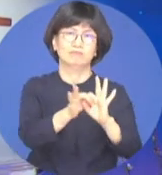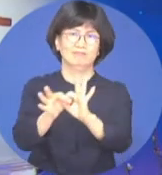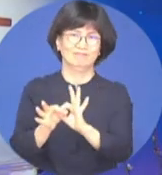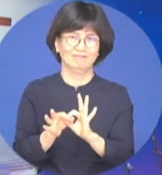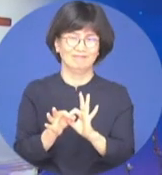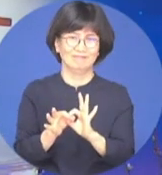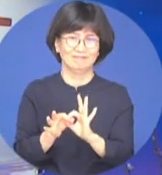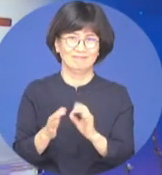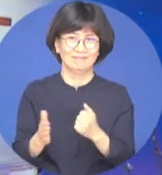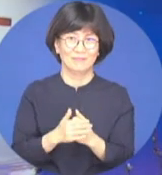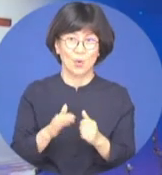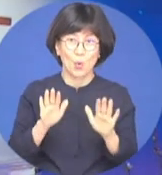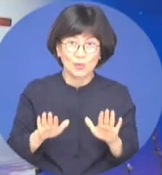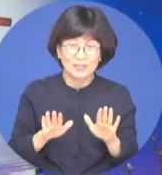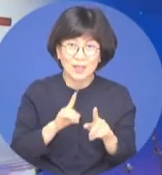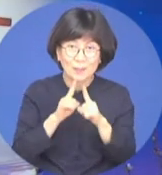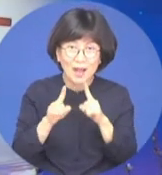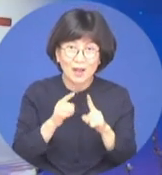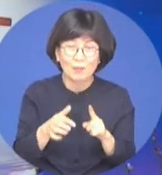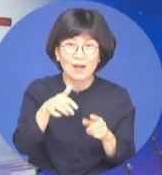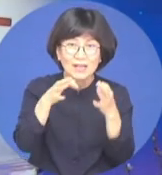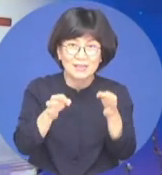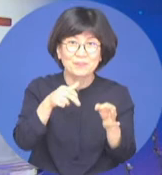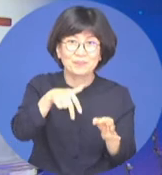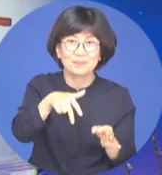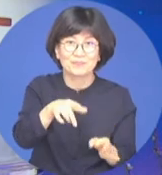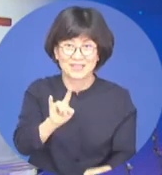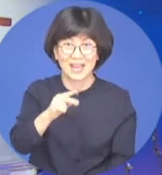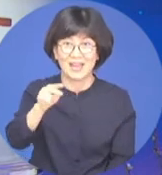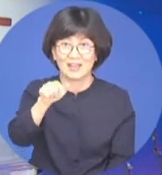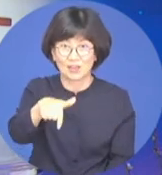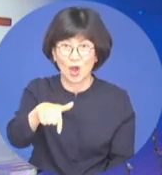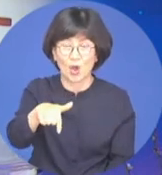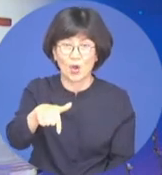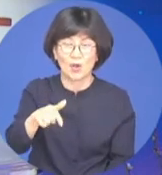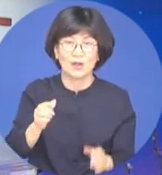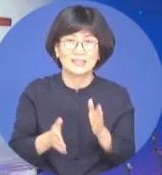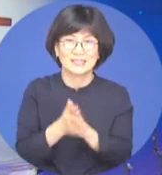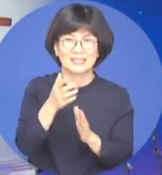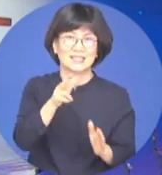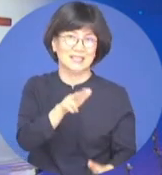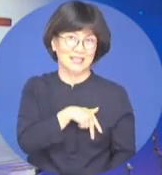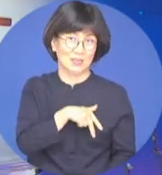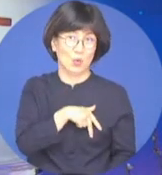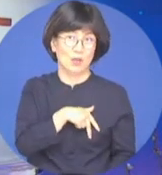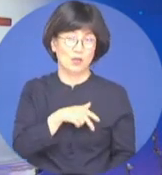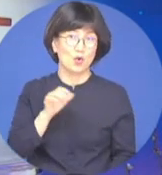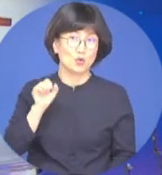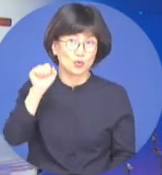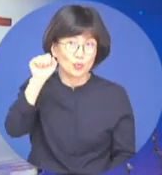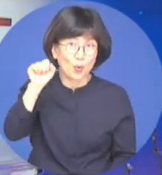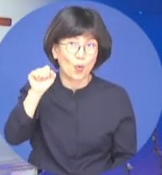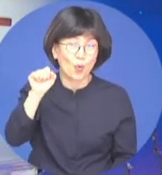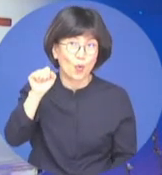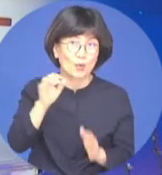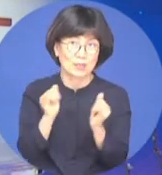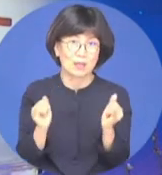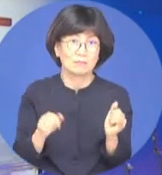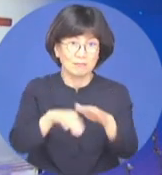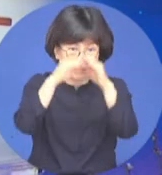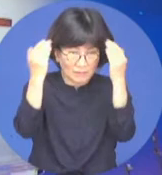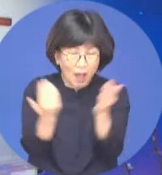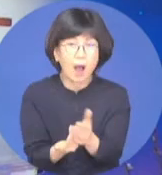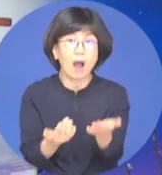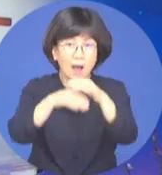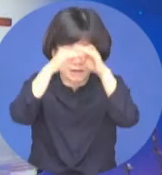오늘 아까 말씀드렸던 김재덕 우리 성도 시의원 후보네. 우리 다 일어서 주시죠. 한번 다 그 자리에서